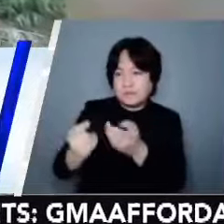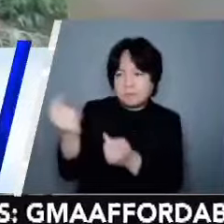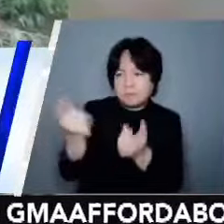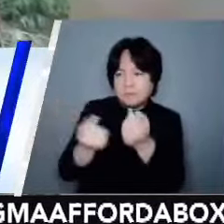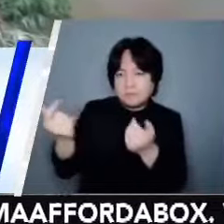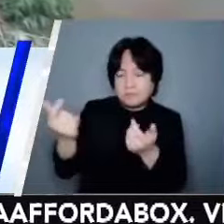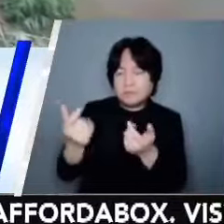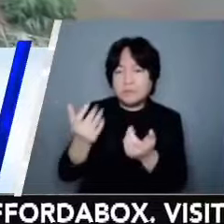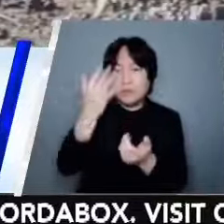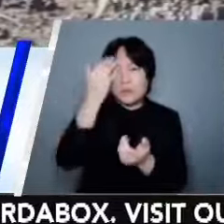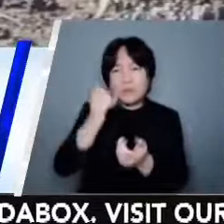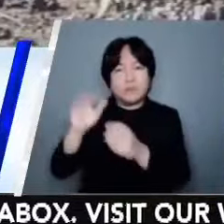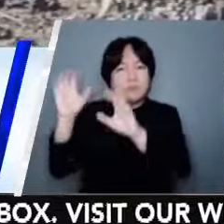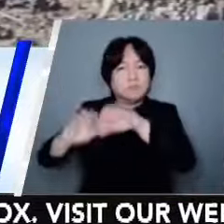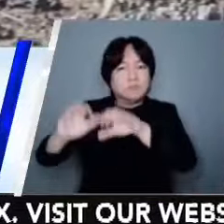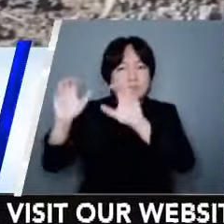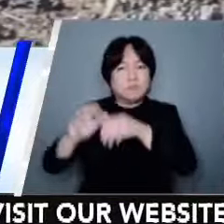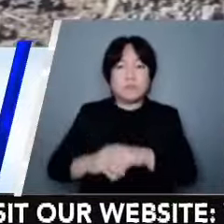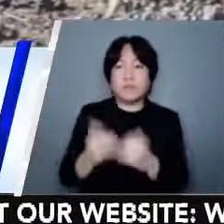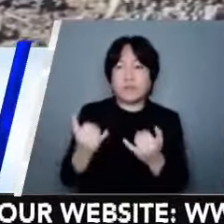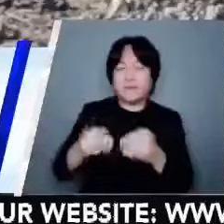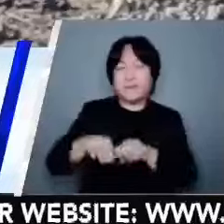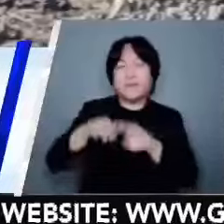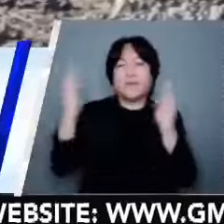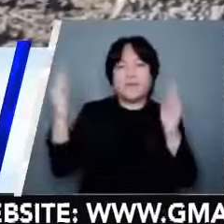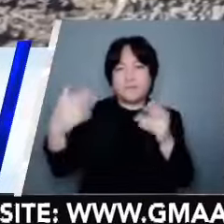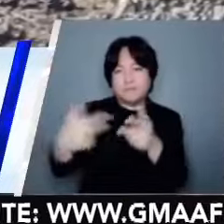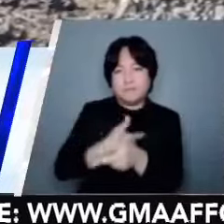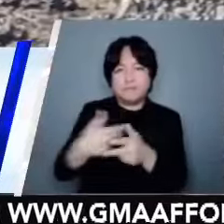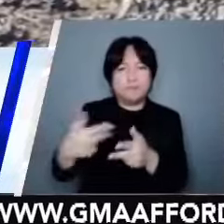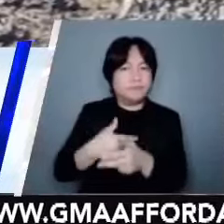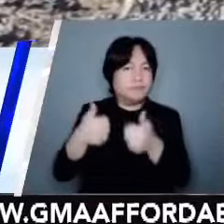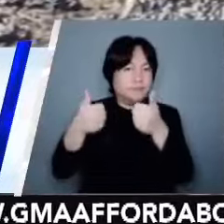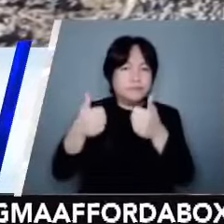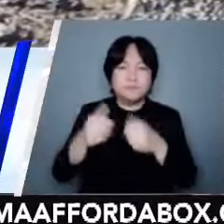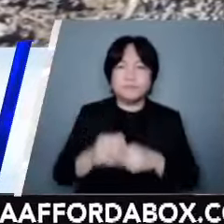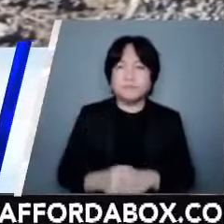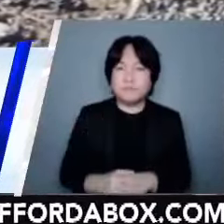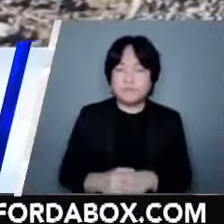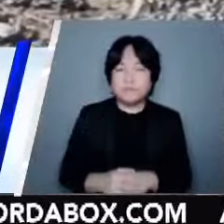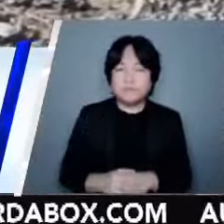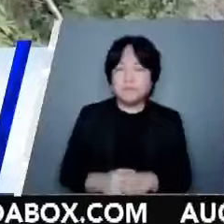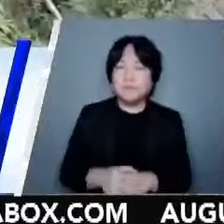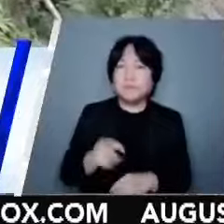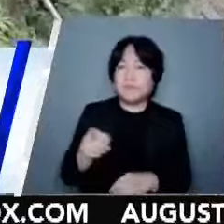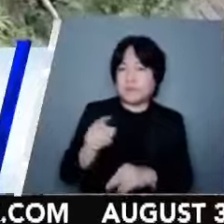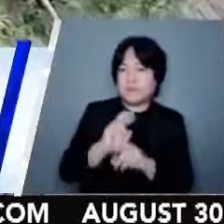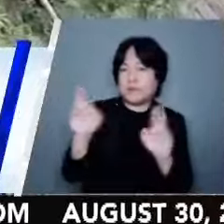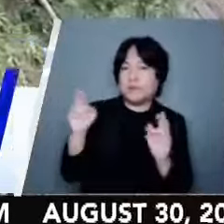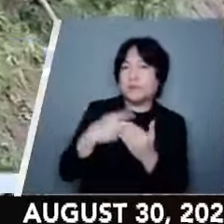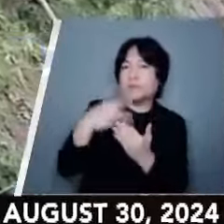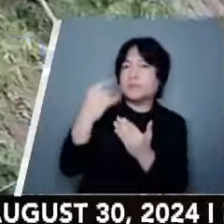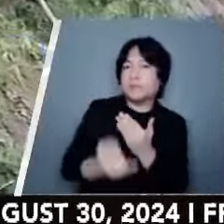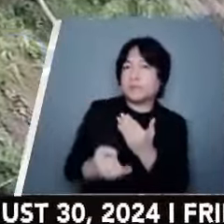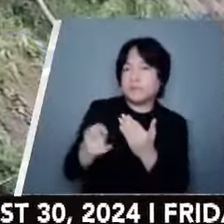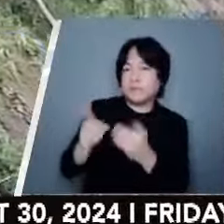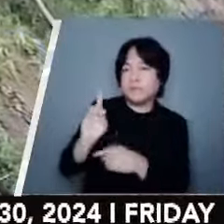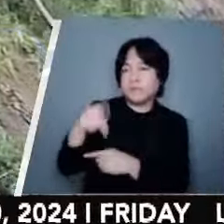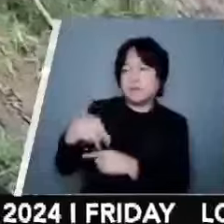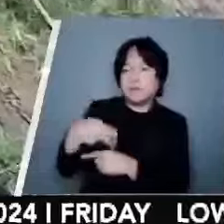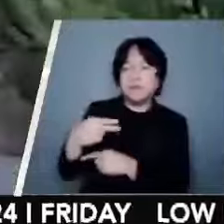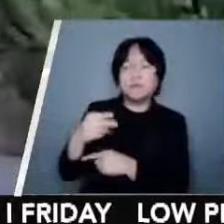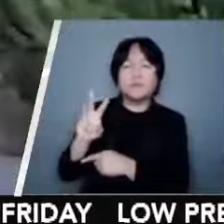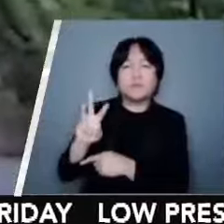rin kalaunan ang kalsada. May ginagawa na rin daw slope protection projects ang DPWH o Department of Public Works